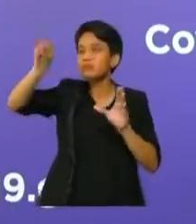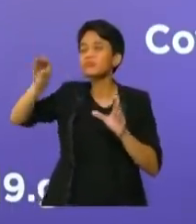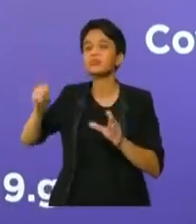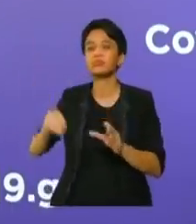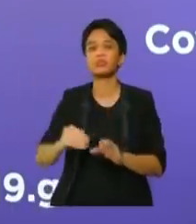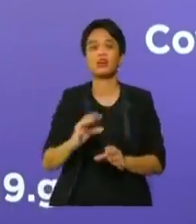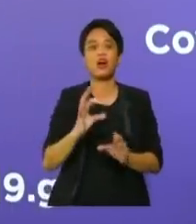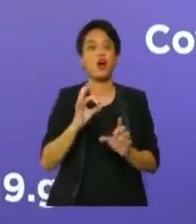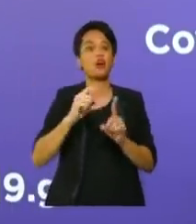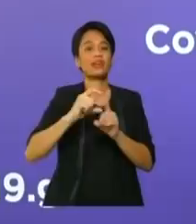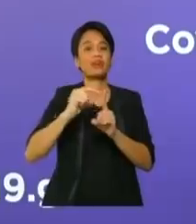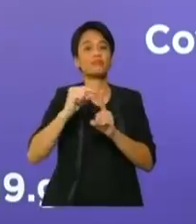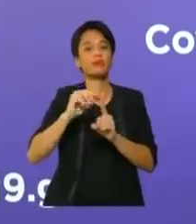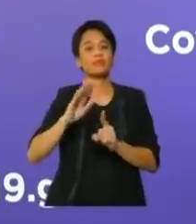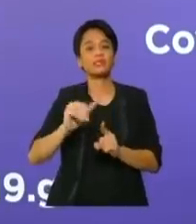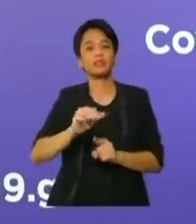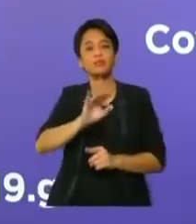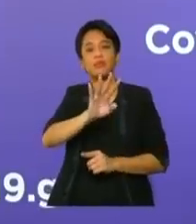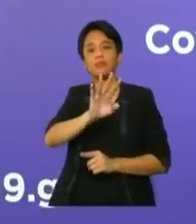masih kita pantau sebanyak